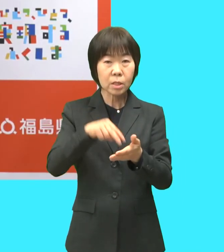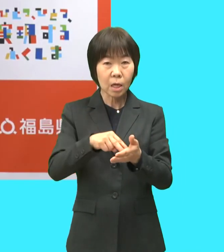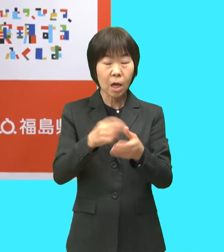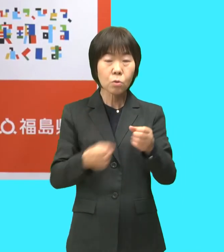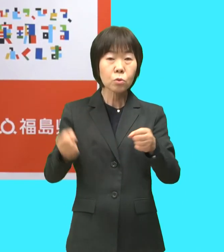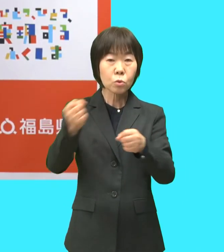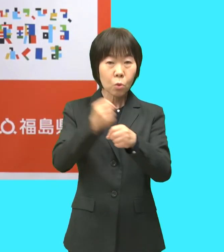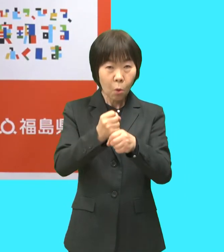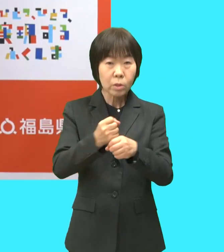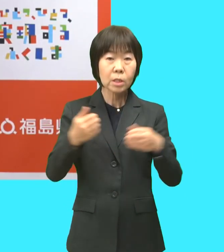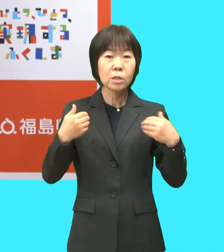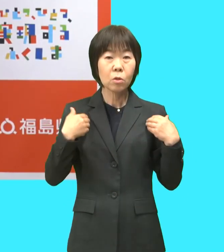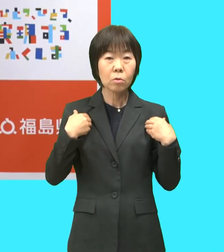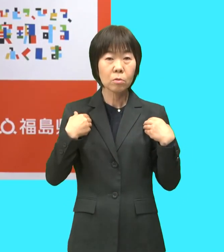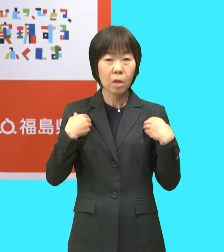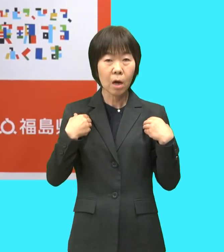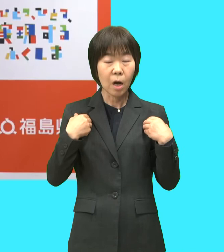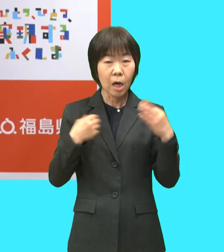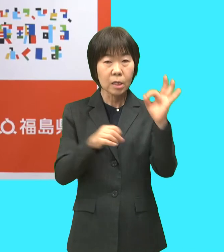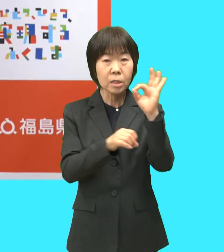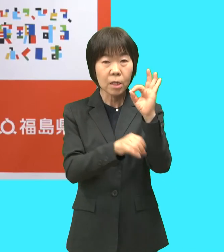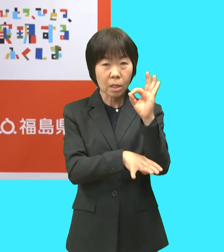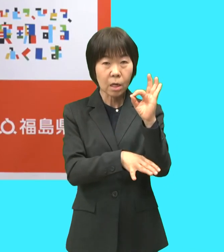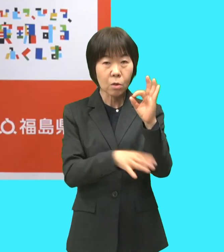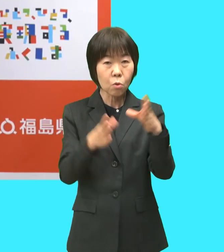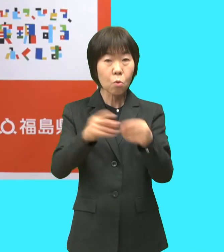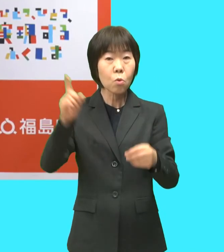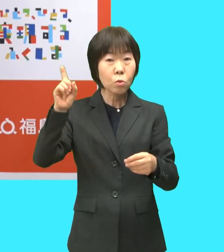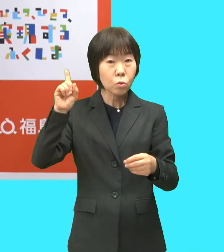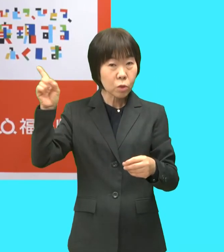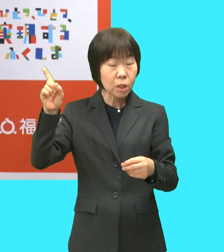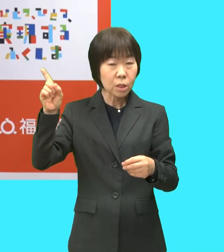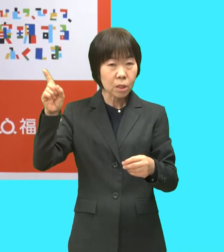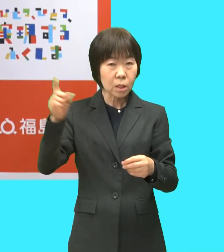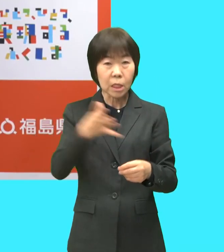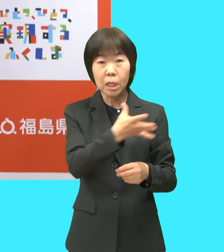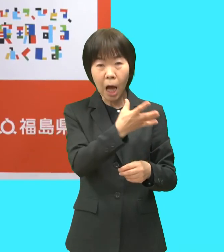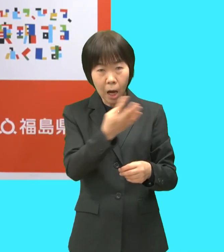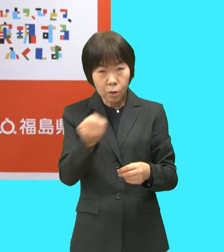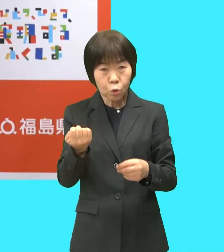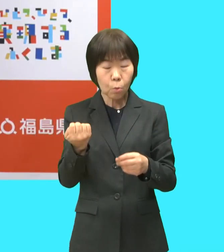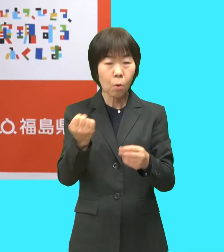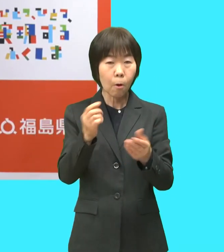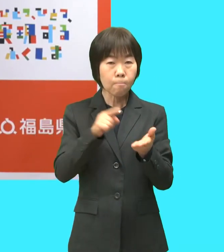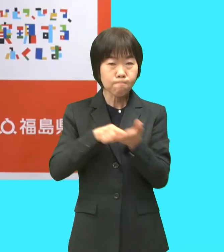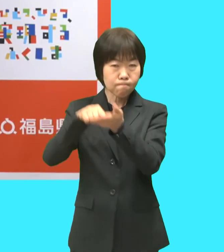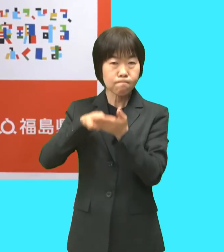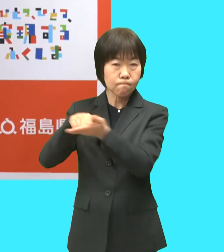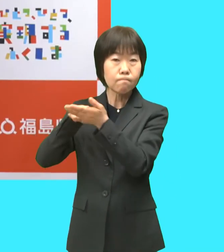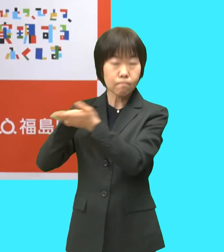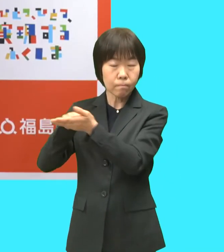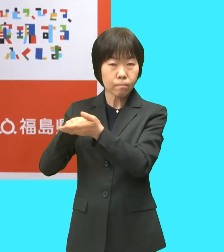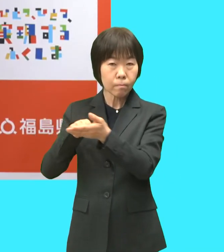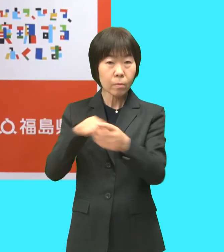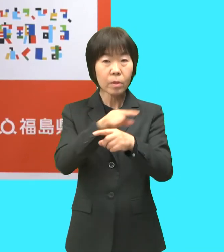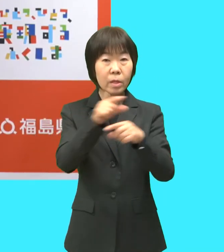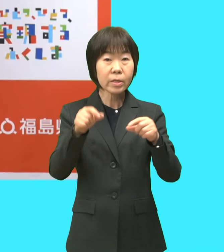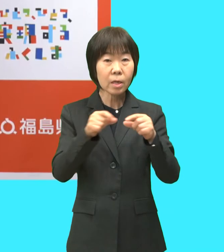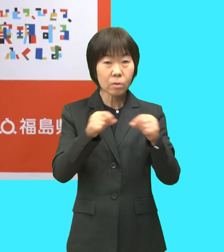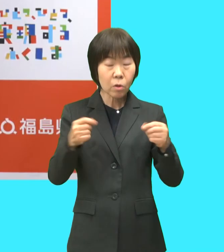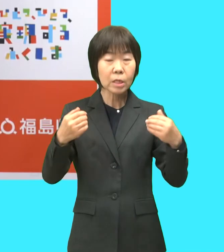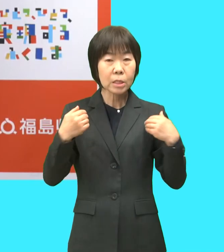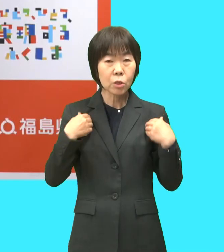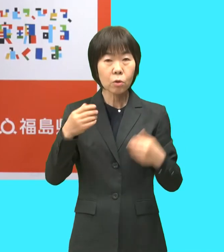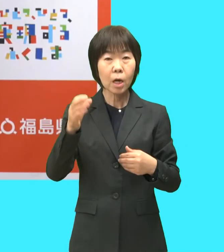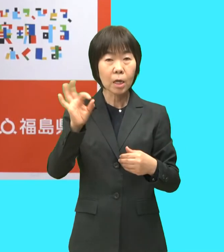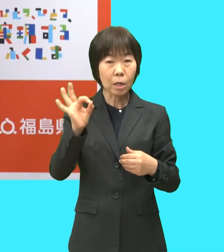復興に必要な所要の財源を国に対して幾度も粘り強く求め、結果として必要